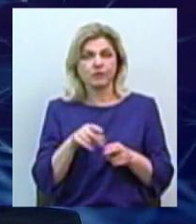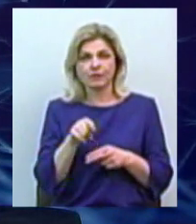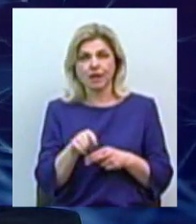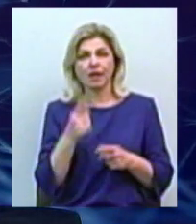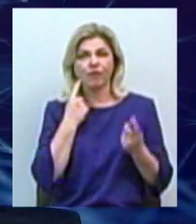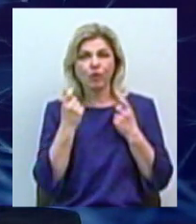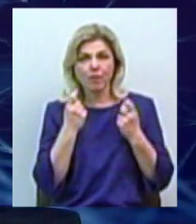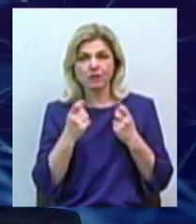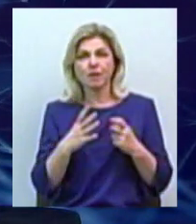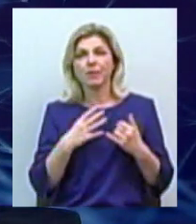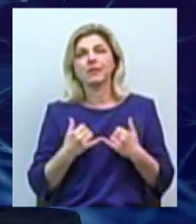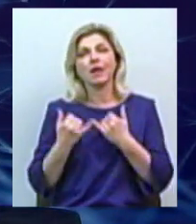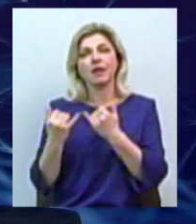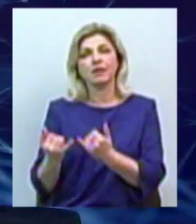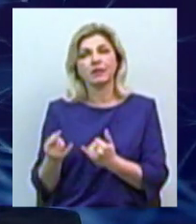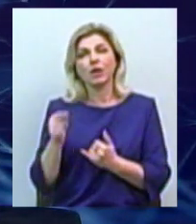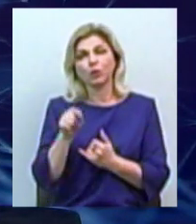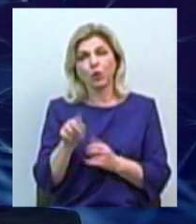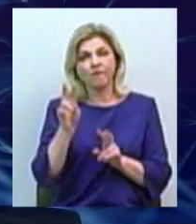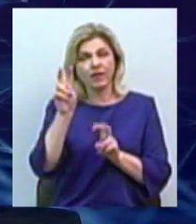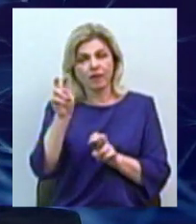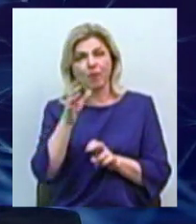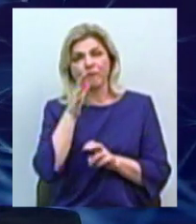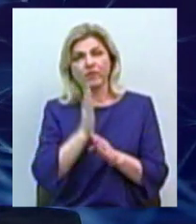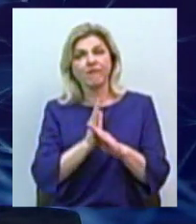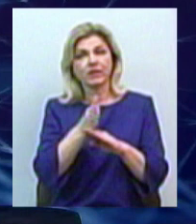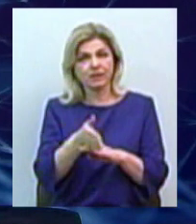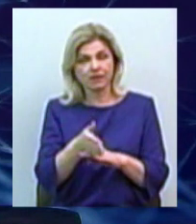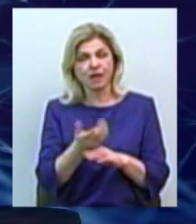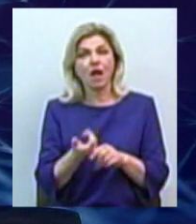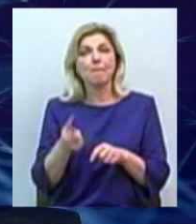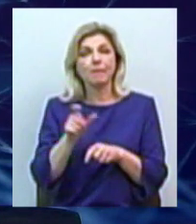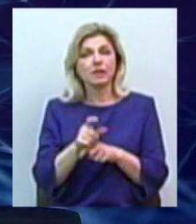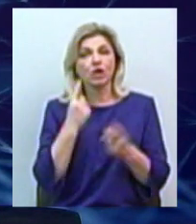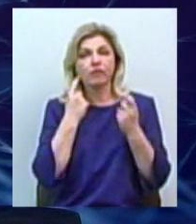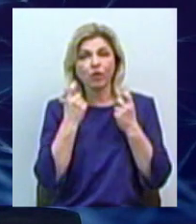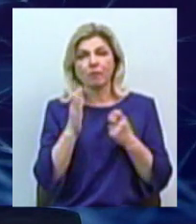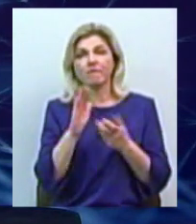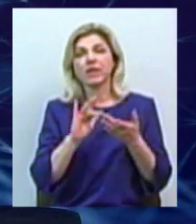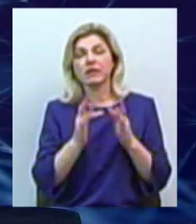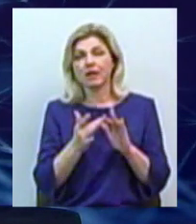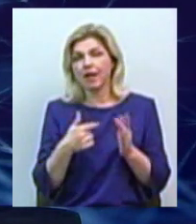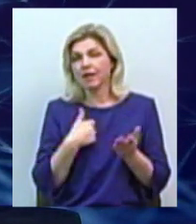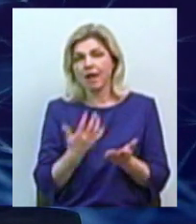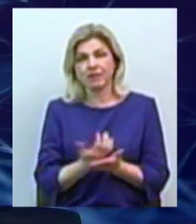була надана саме цією фірмою під час візиту. Більше інформації в інтернеті я